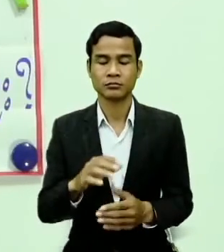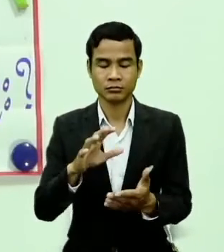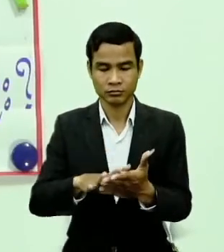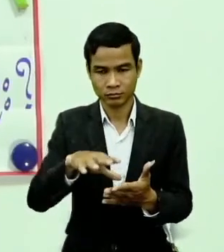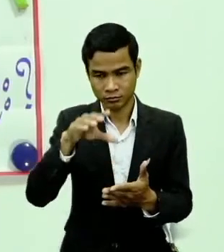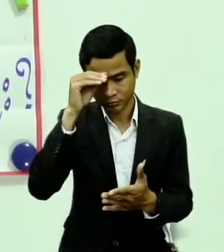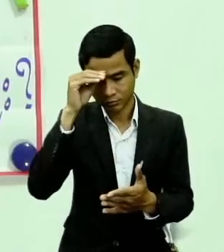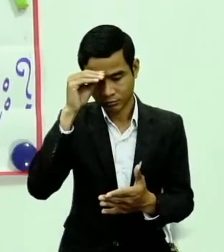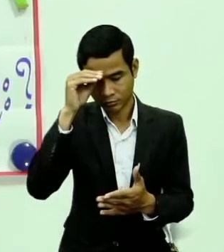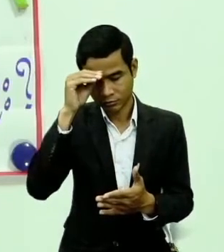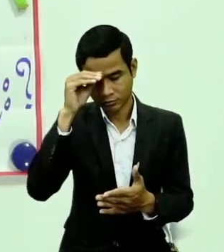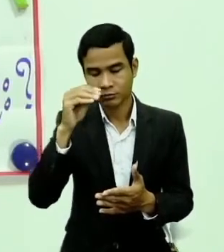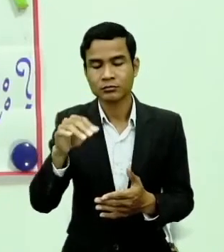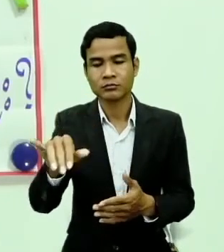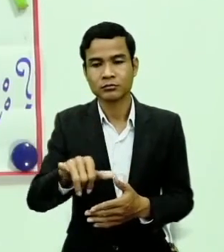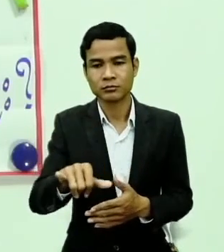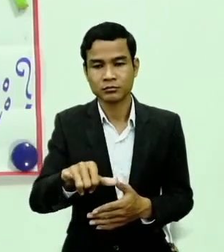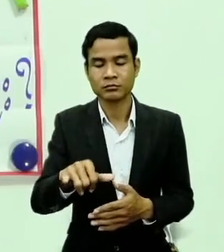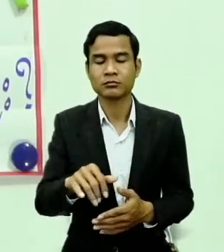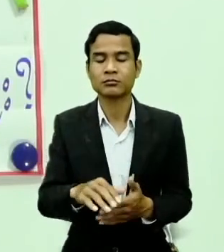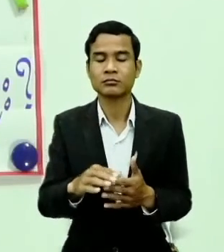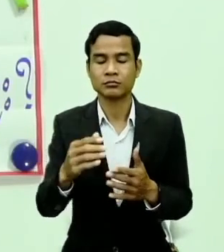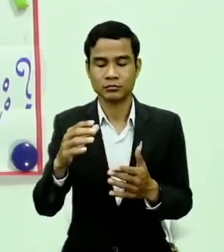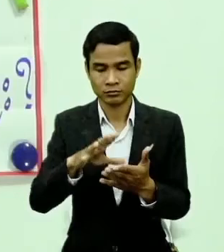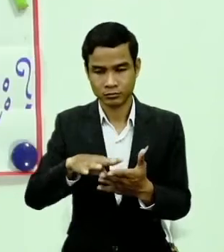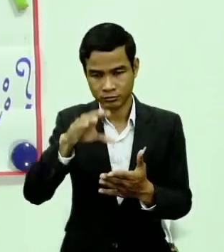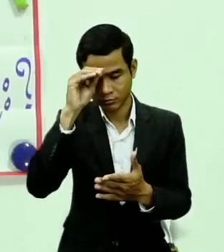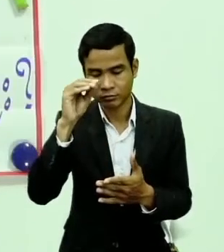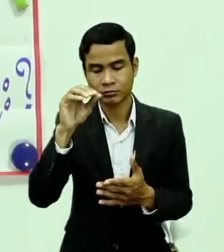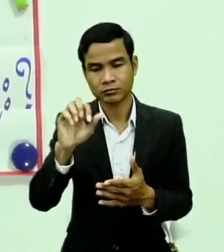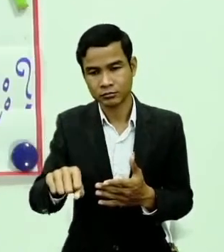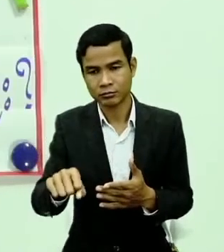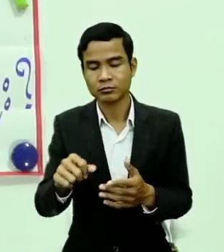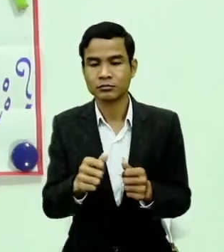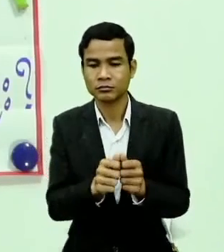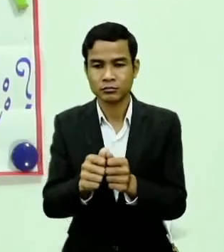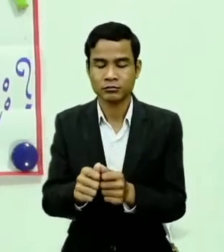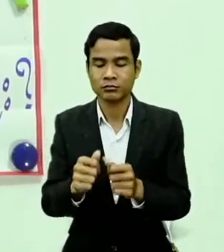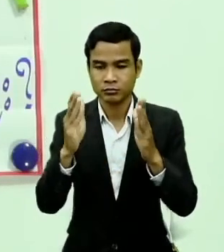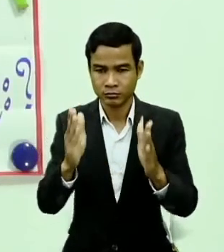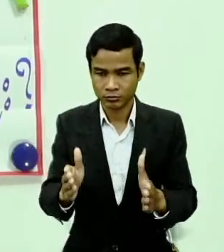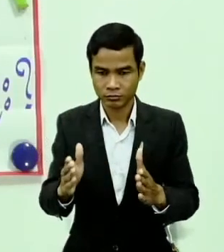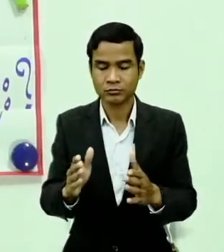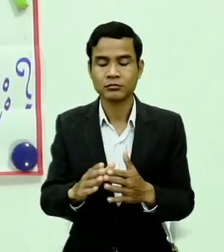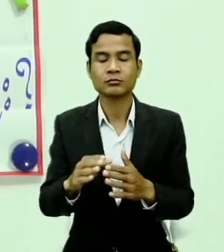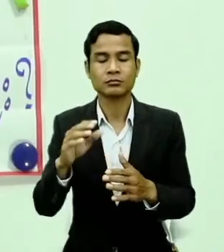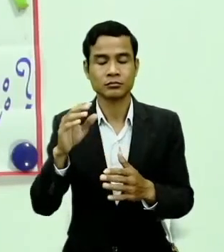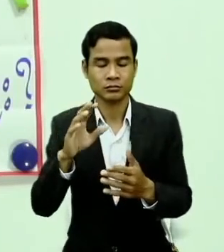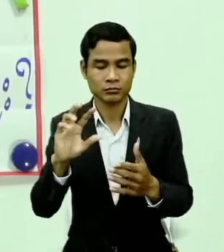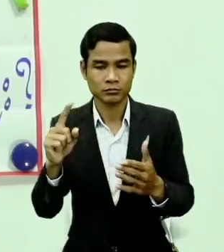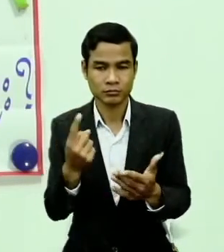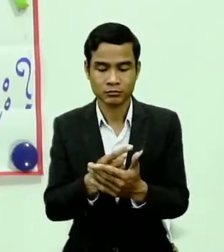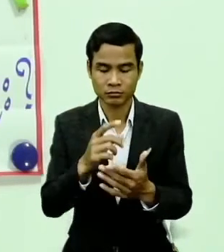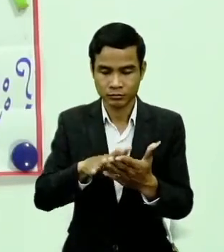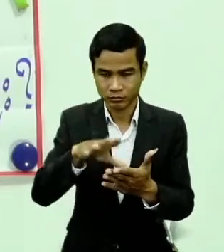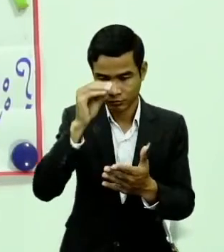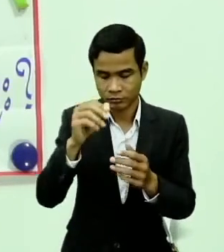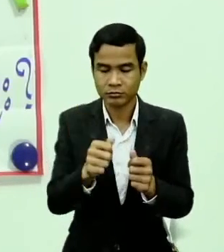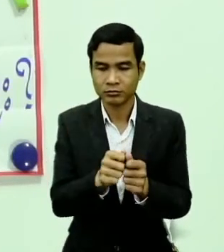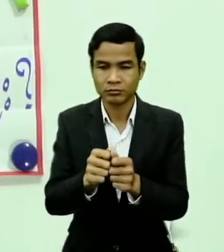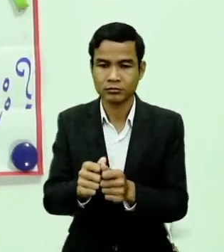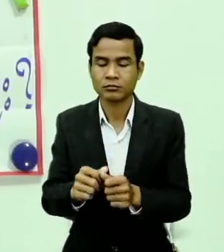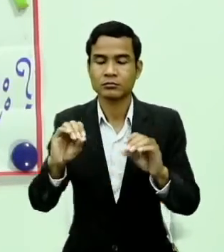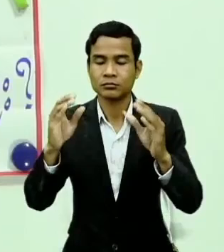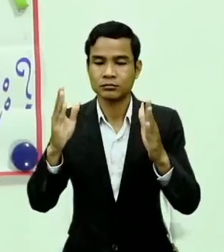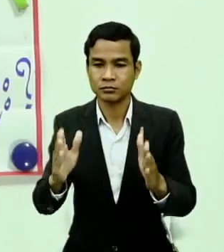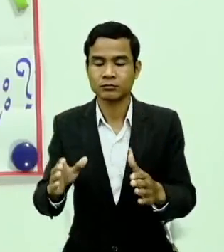xa đôi khỉa. Tiếng ca sắc xa bắt đầu chìa mùi nâng lục cừu nẹ cừu. Tiếng ca chô rùm sắc xa bì chùm ngài chìa mùi nâng